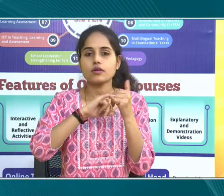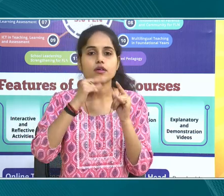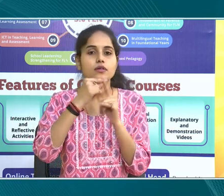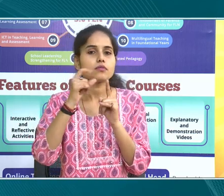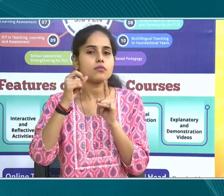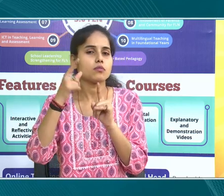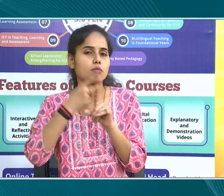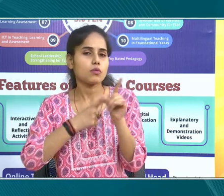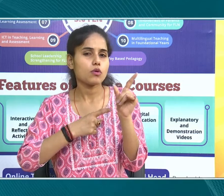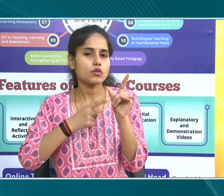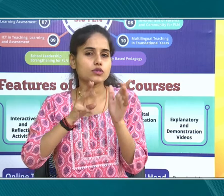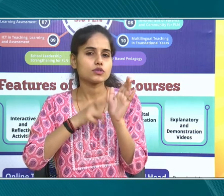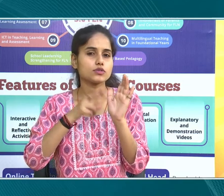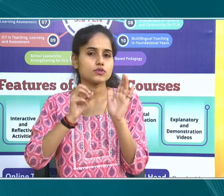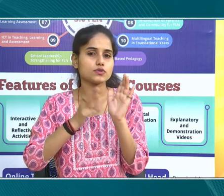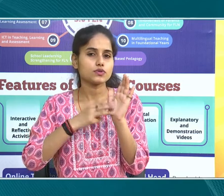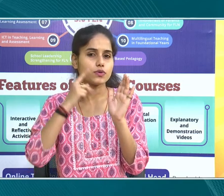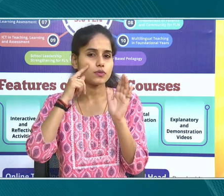बताइए